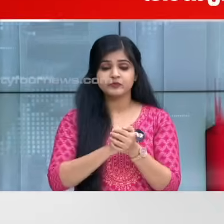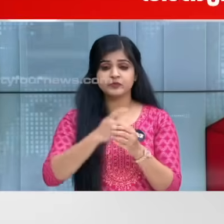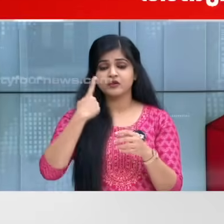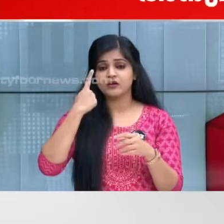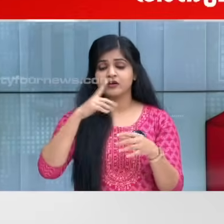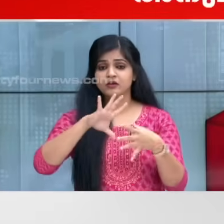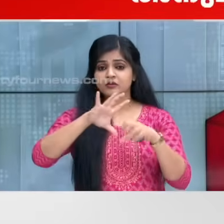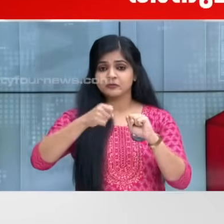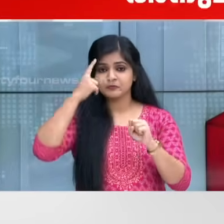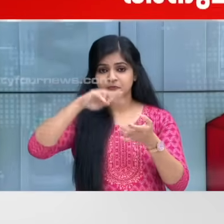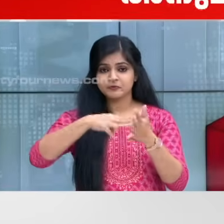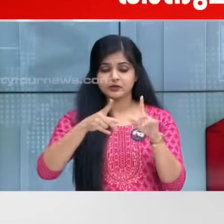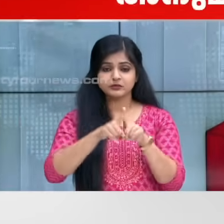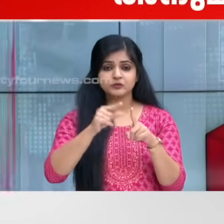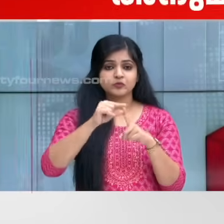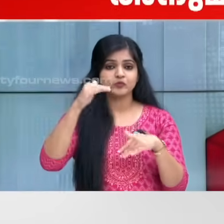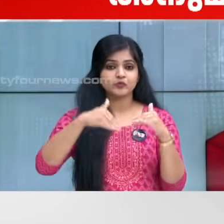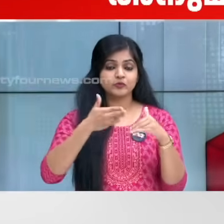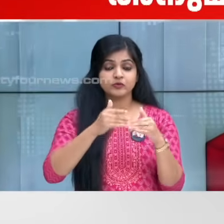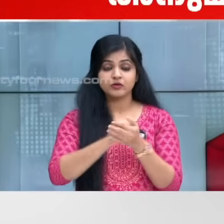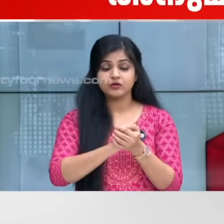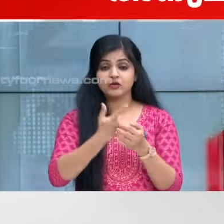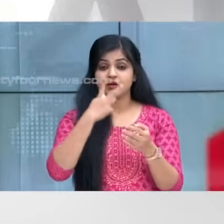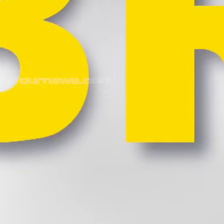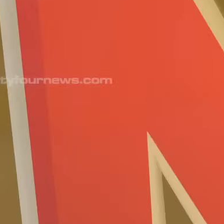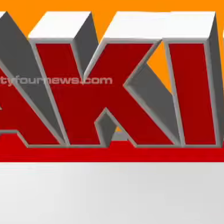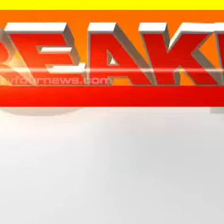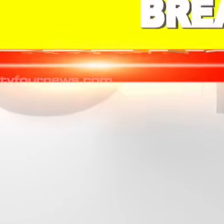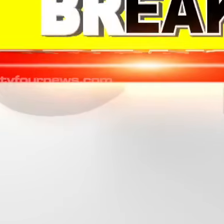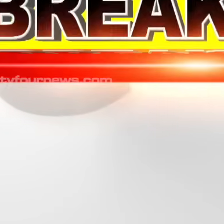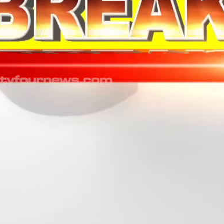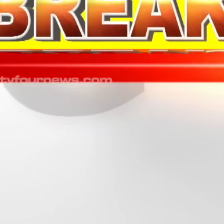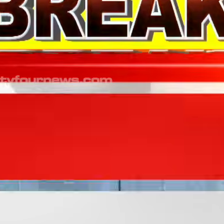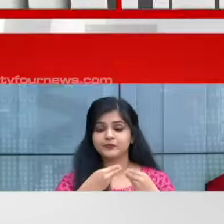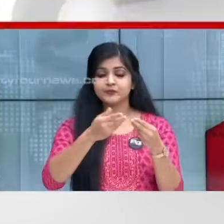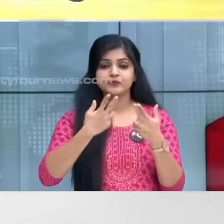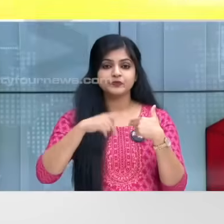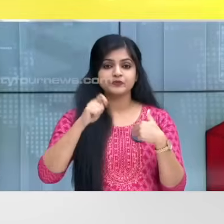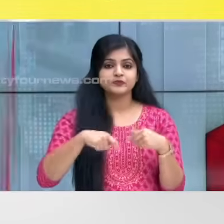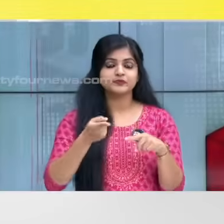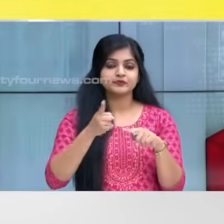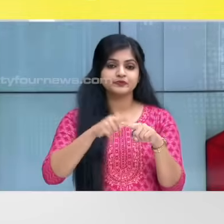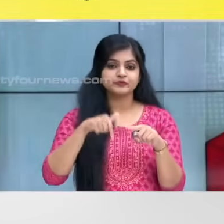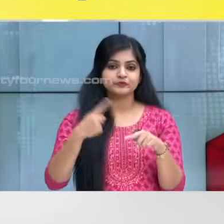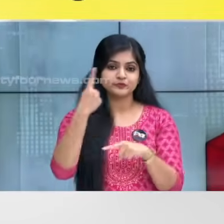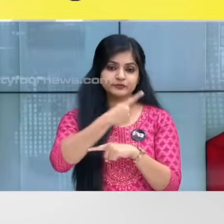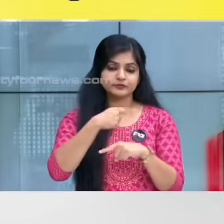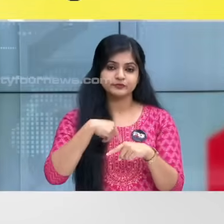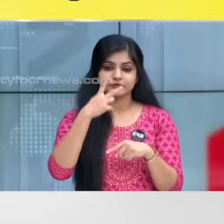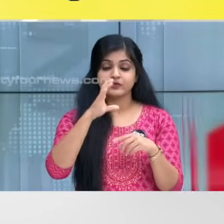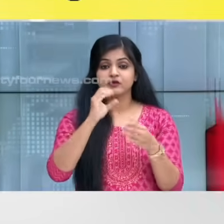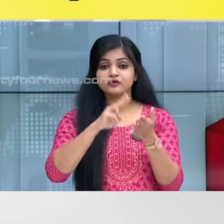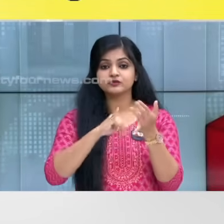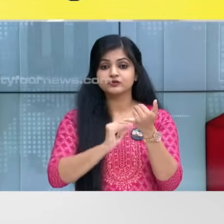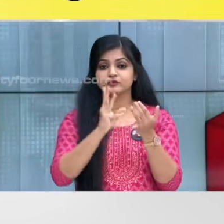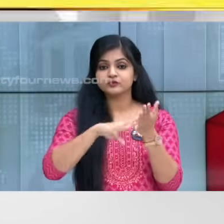ദുഷ്ടലാക്കോടുകൂടിയുള്ള രാഷ്ട്രീയം, ആ രാഷ്ട്രീയം പ്രതിഫലിച്ചതിന് ഉള്ള തിരിച്ചടിയായി ഈ കോടതി വിധിയെ കൺസ്യൂമർ ഫെഡ് ചെയർമാൻ എന്ന